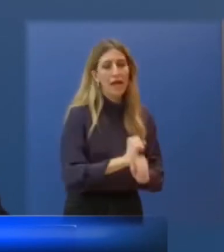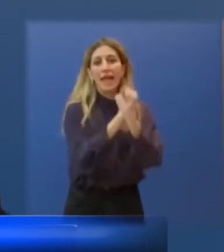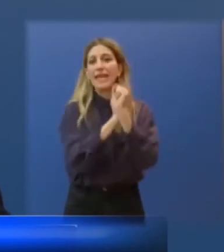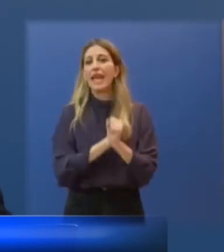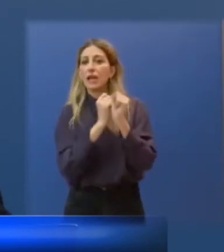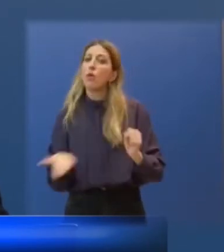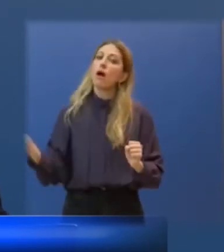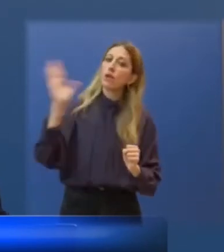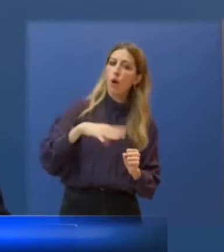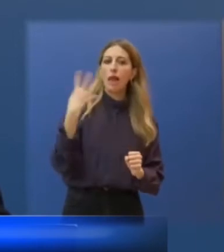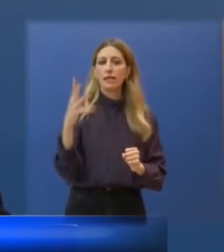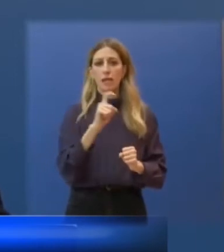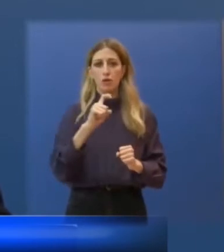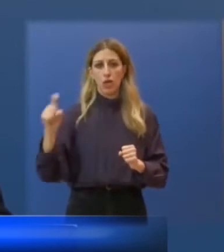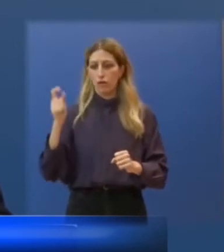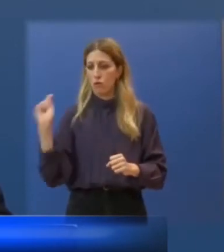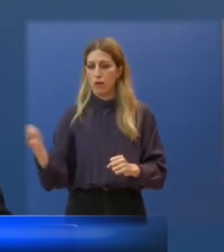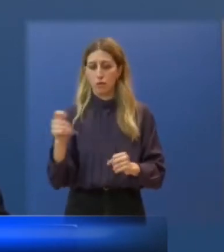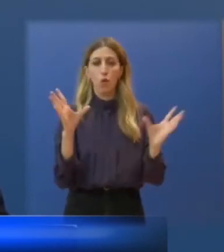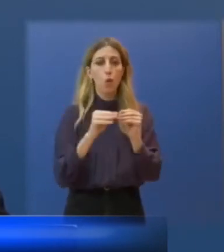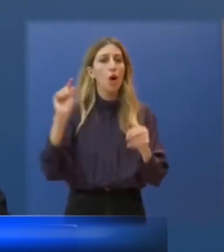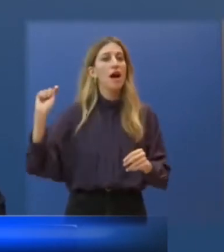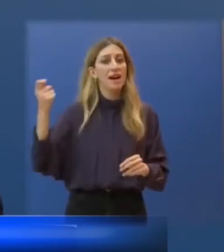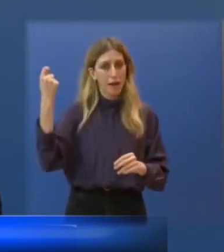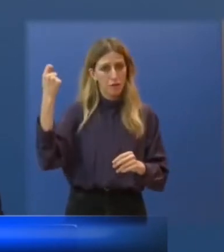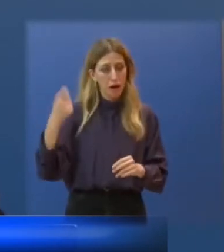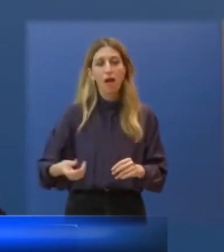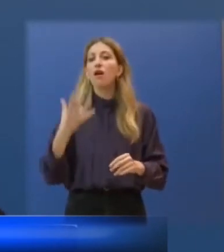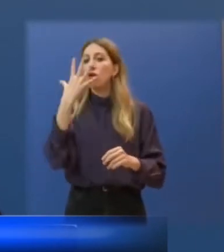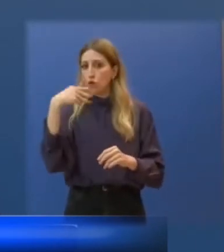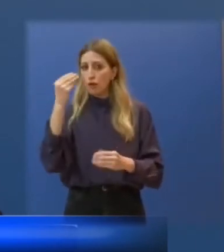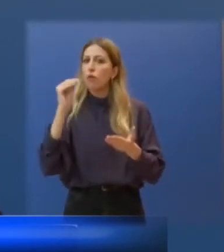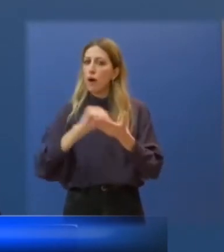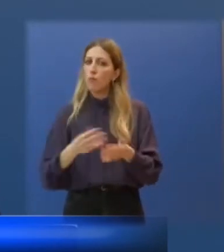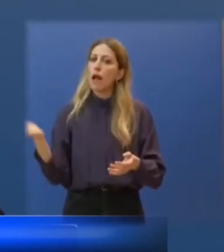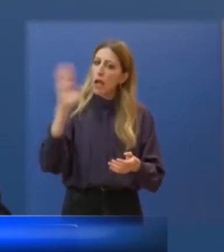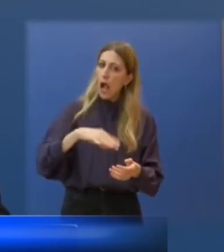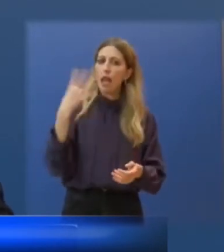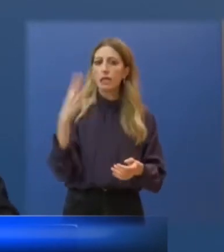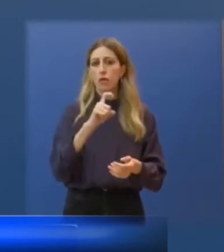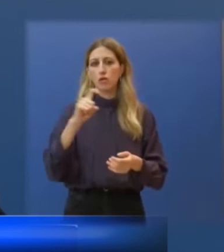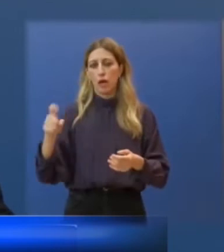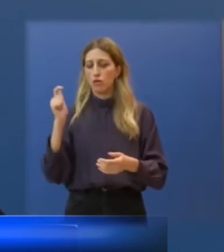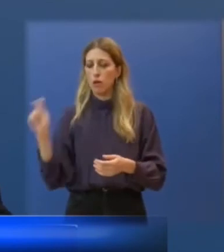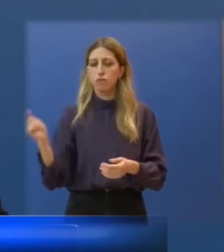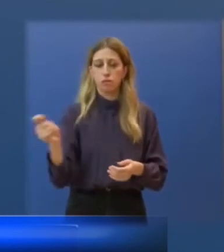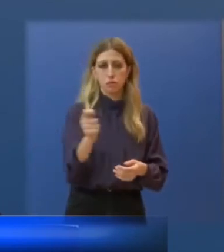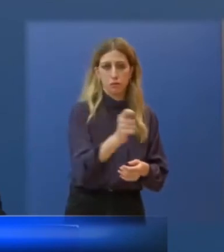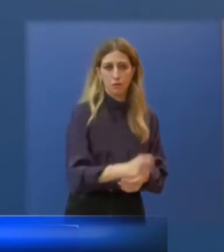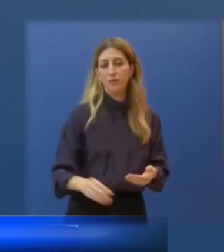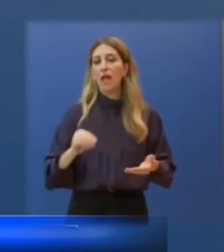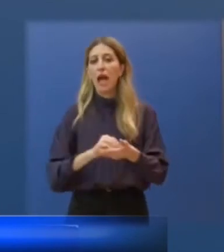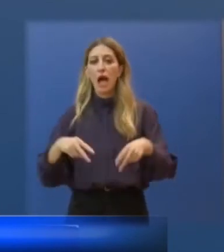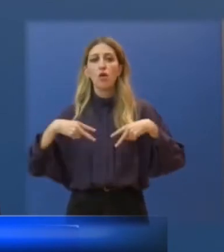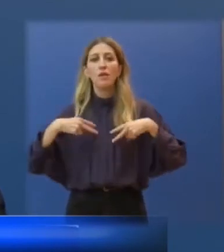διατέθηκαν €400.000.000, ενώ αντίστοιχο ποσό θα διατεθεί και το Φεβρουάριο. Συνεχίζονται οι πολιτικές που στόχο έχουν την αύξηση του